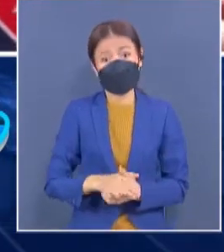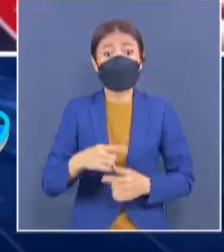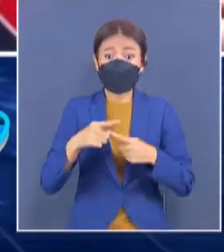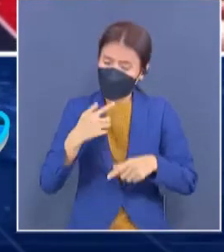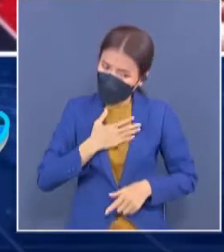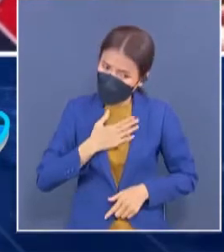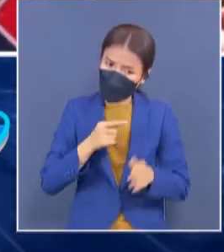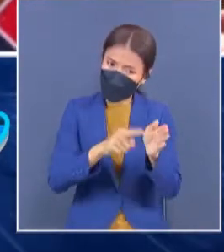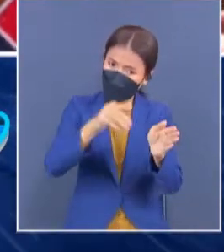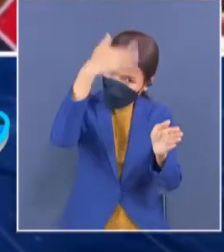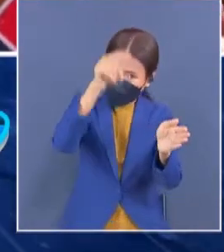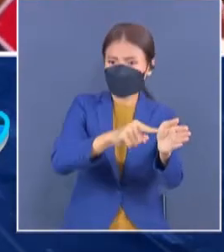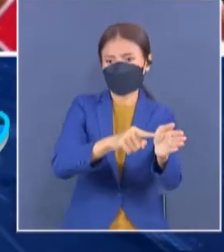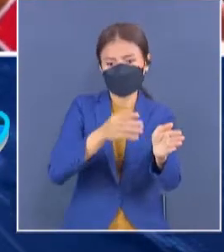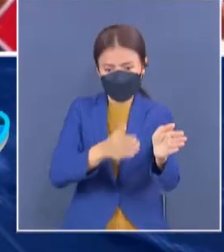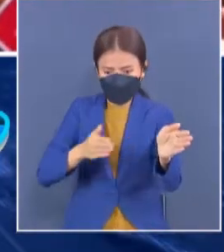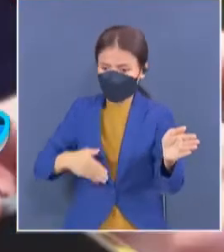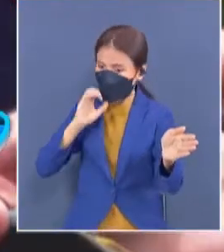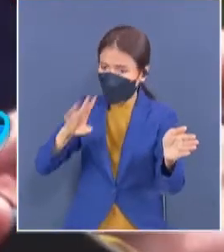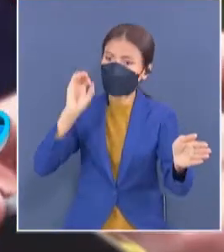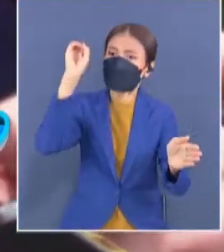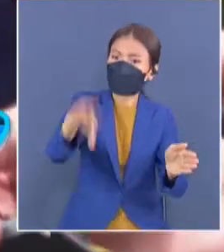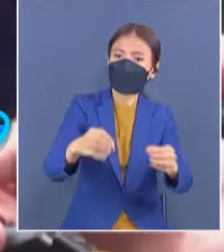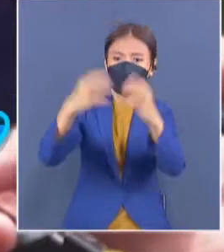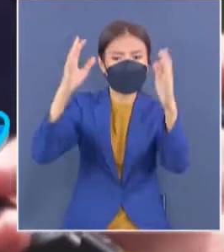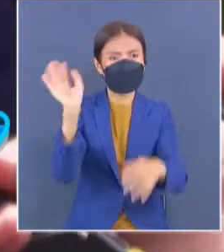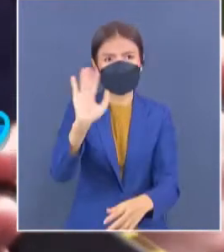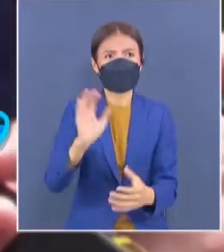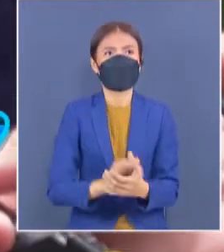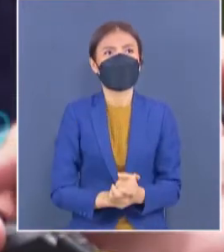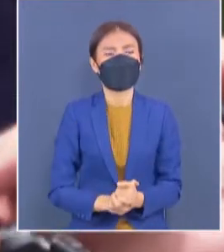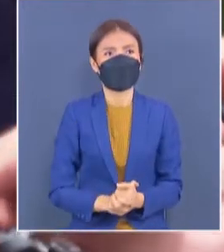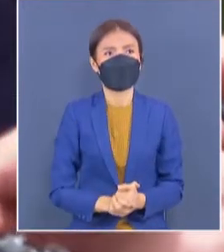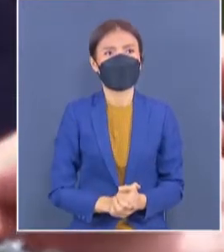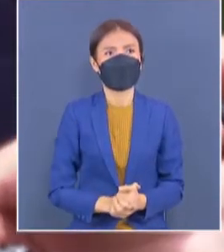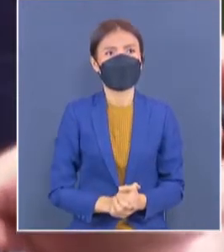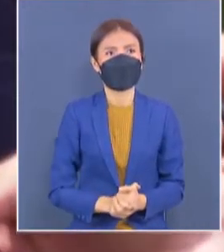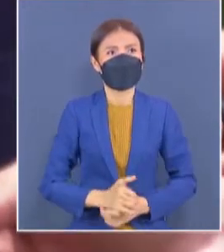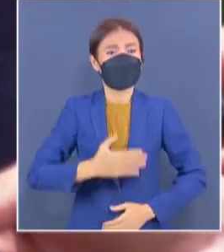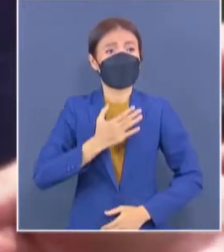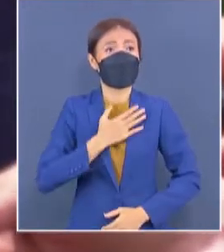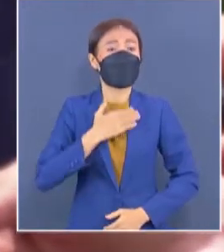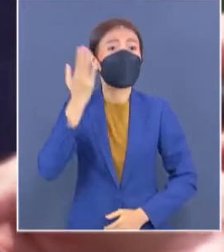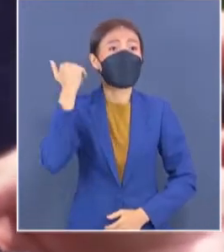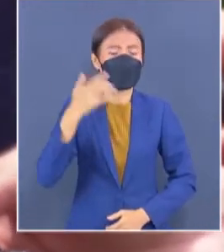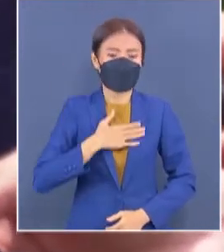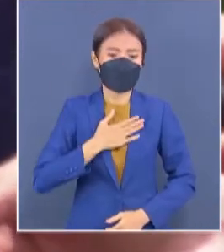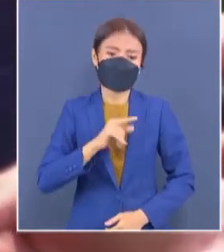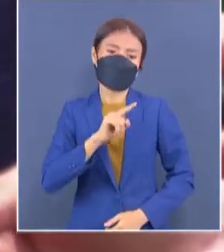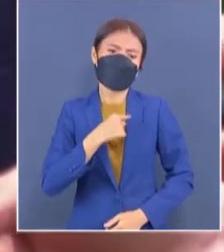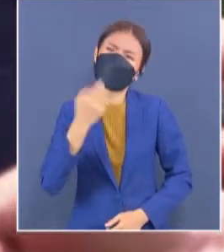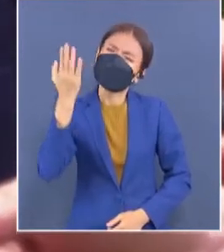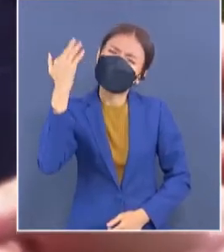ำเฉย ๆไปฟังเสียงฮะ ผมว่าผมไม่มีอารมณ์ค้างเพราะภารกิจของผมวันนั้นก็มีแค่ไปเล่นดนตรีอะไรเงี้ย แต่